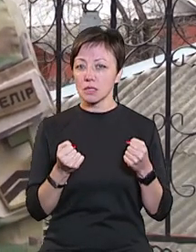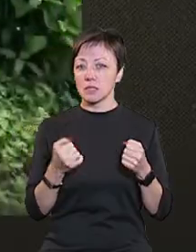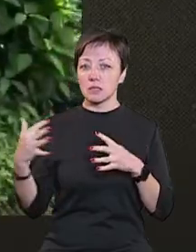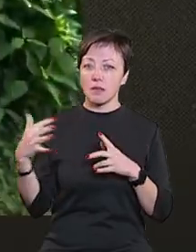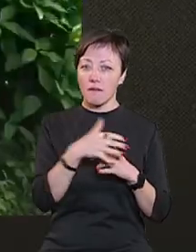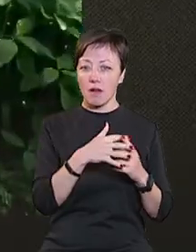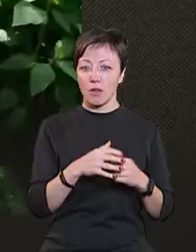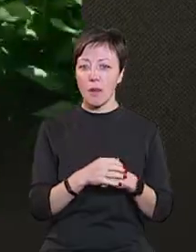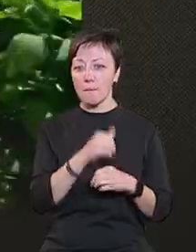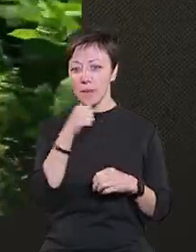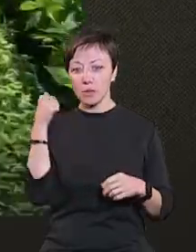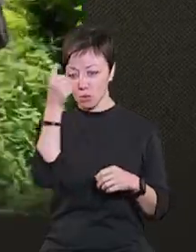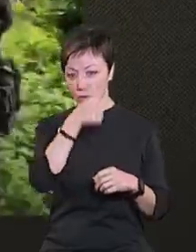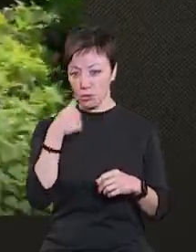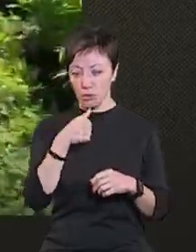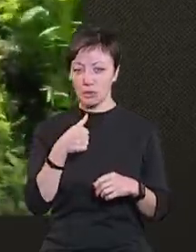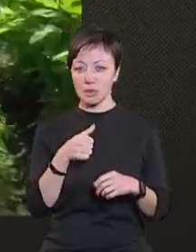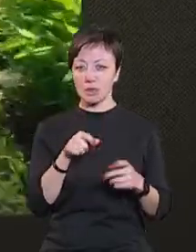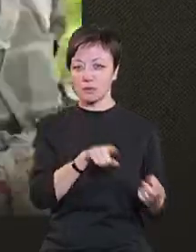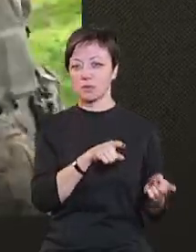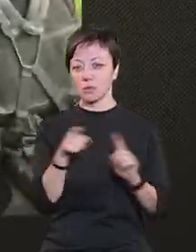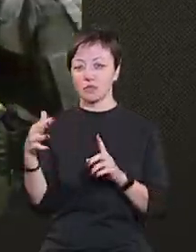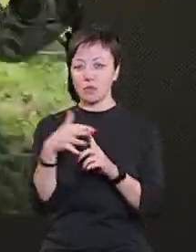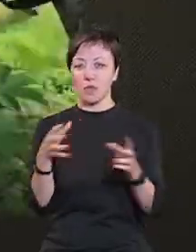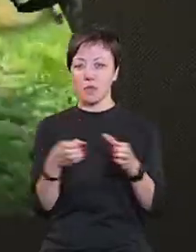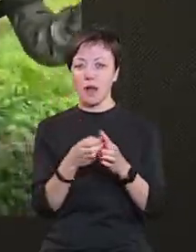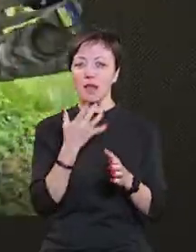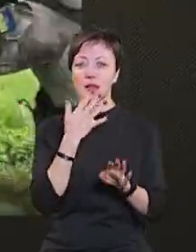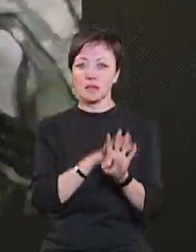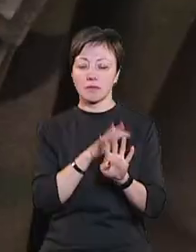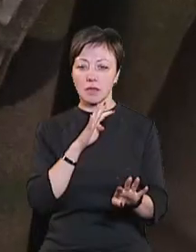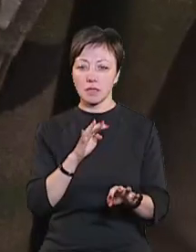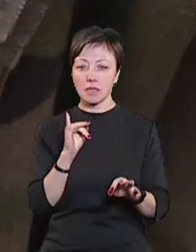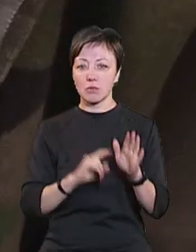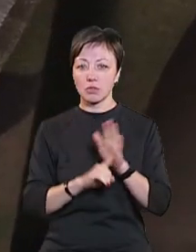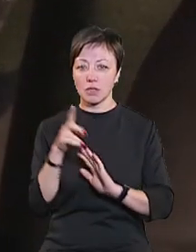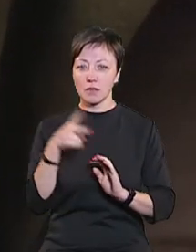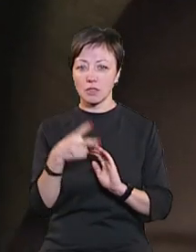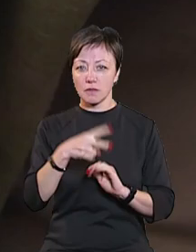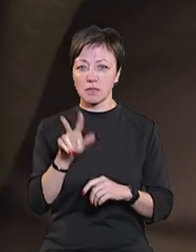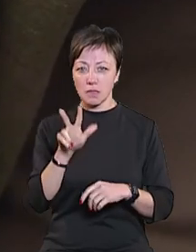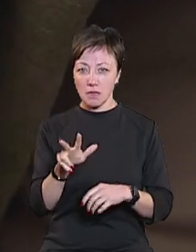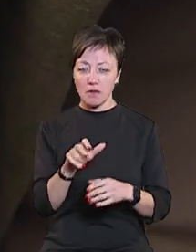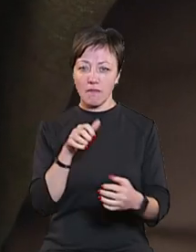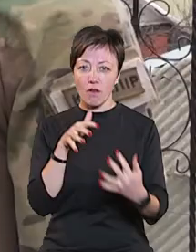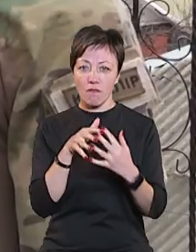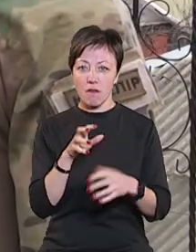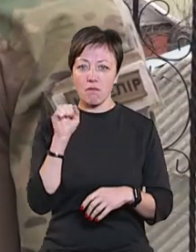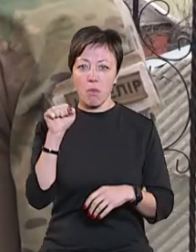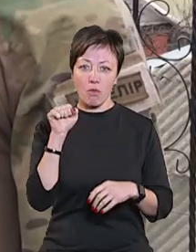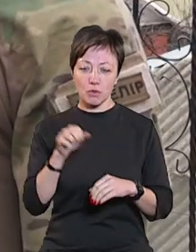навалою. Минулого року, каже Олег, добровільно перевівся до штурмової бригади Нацгвардії «Спартан» і на початку 2023-го